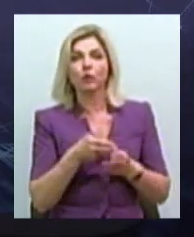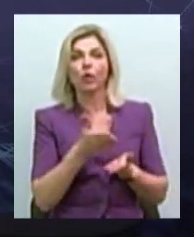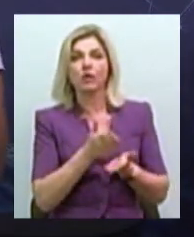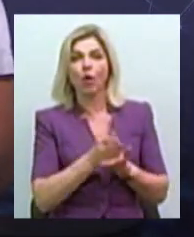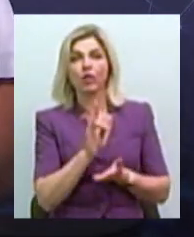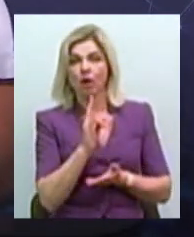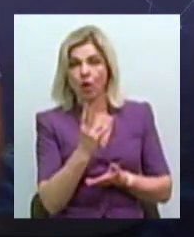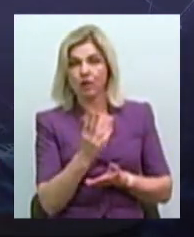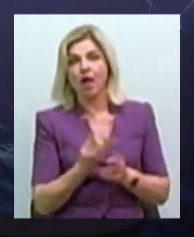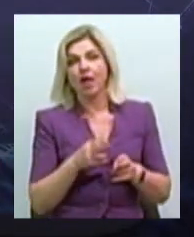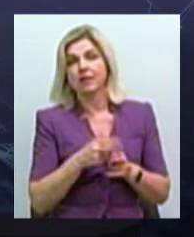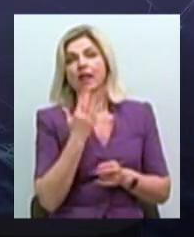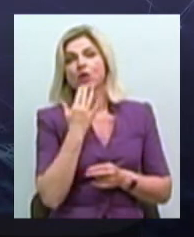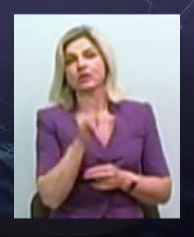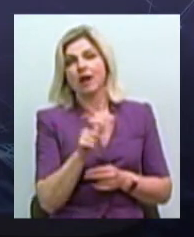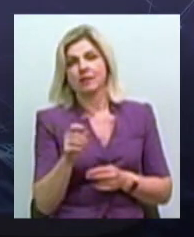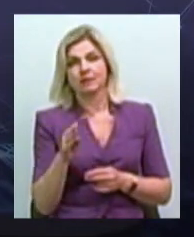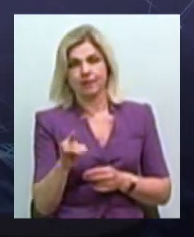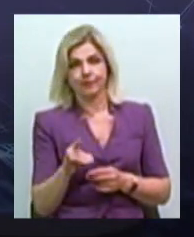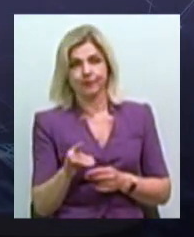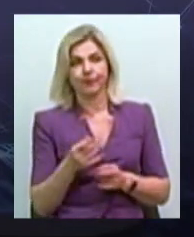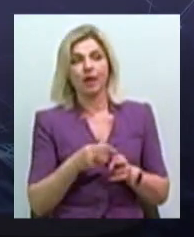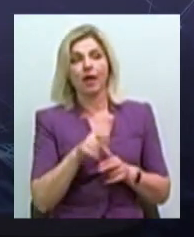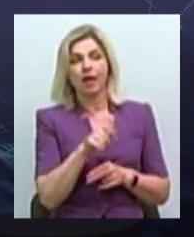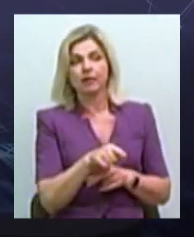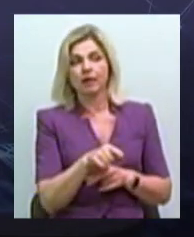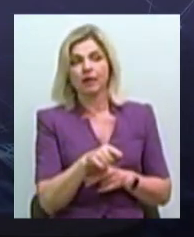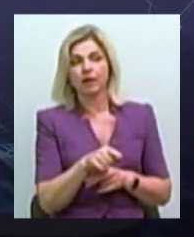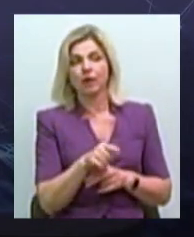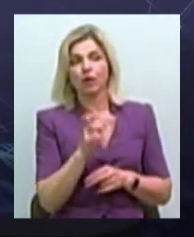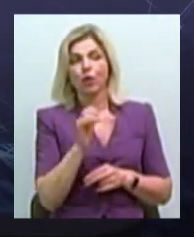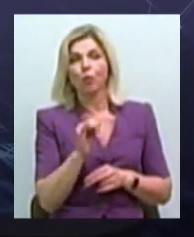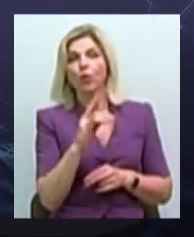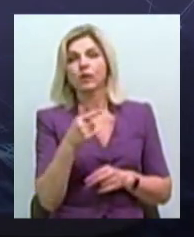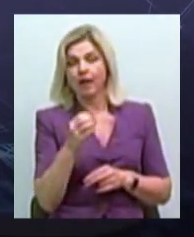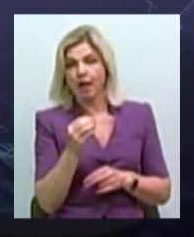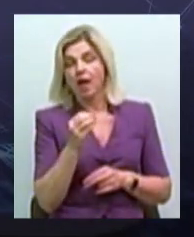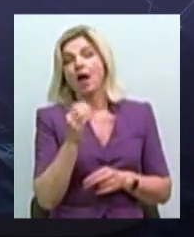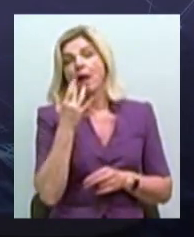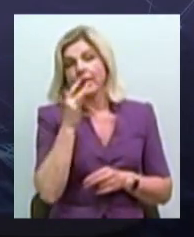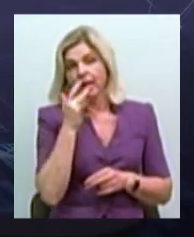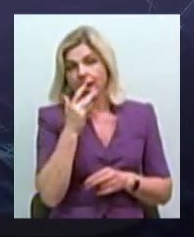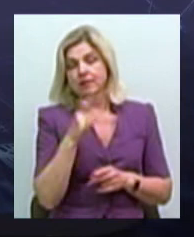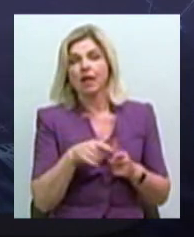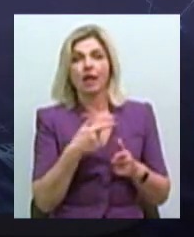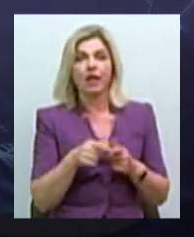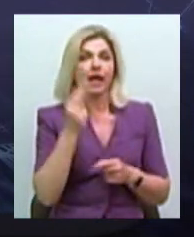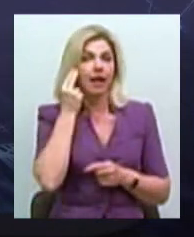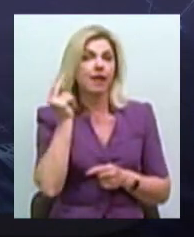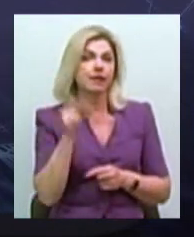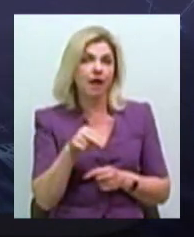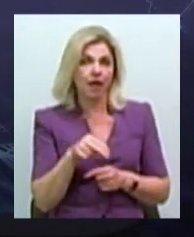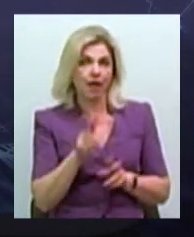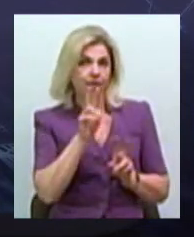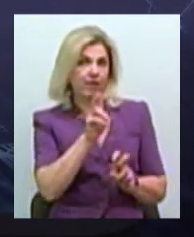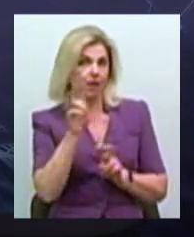это иностранцы. Это же Бунге, это американская компания, да, либо Нобель, там, китайская компания. Ну, то